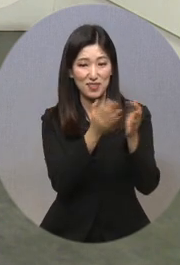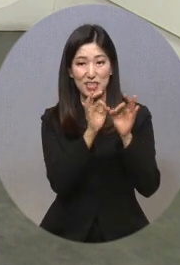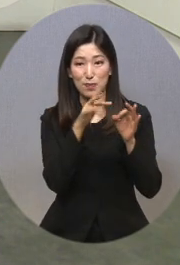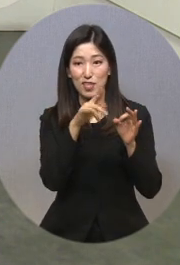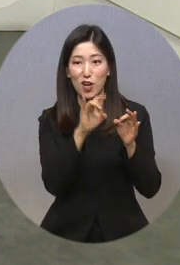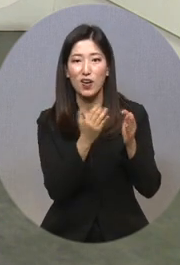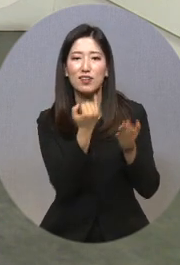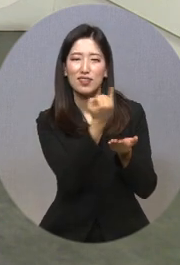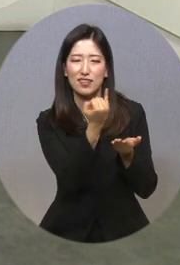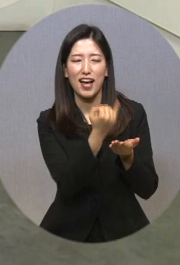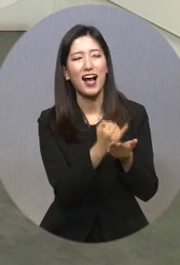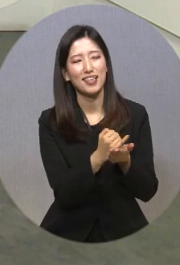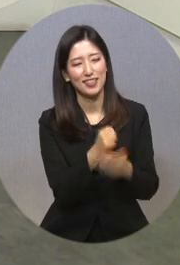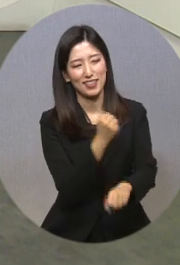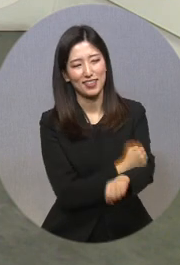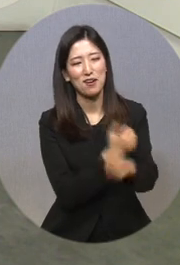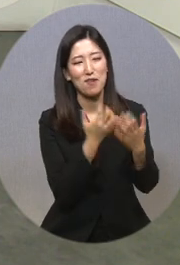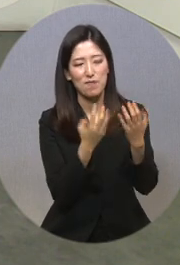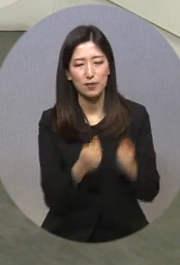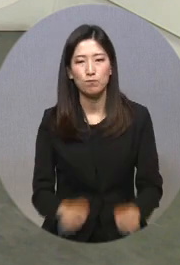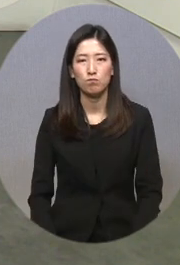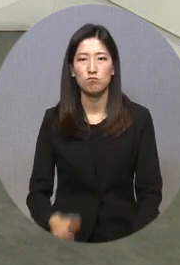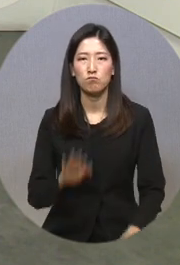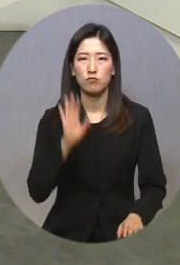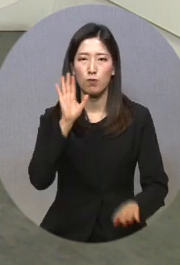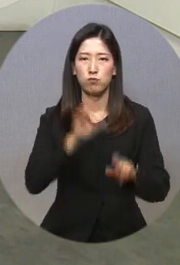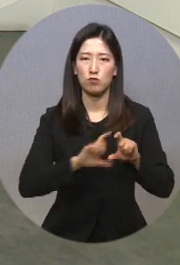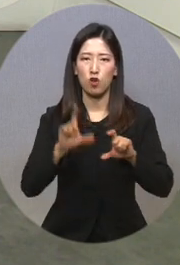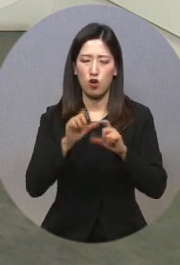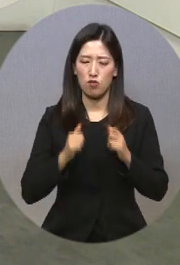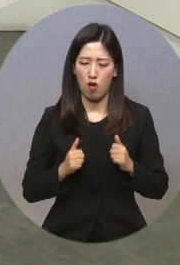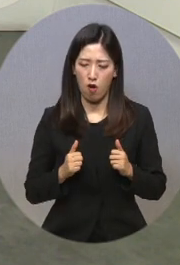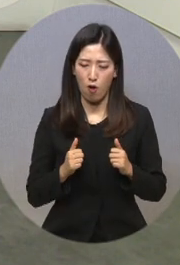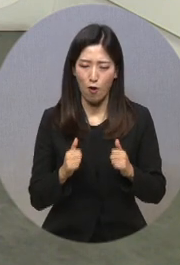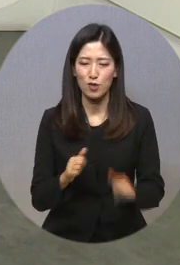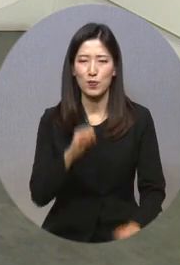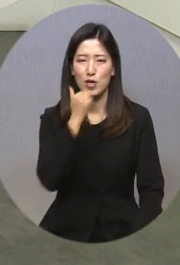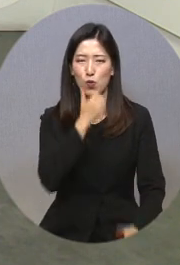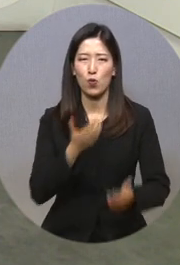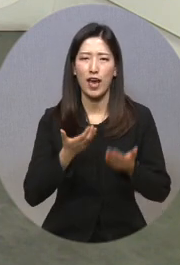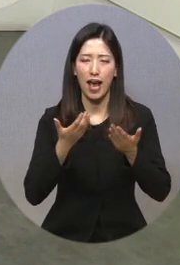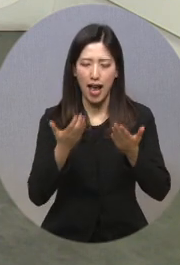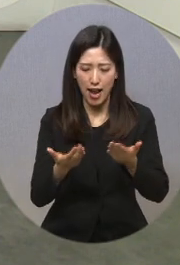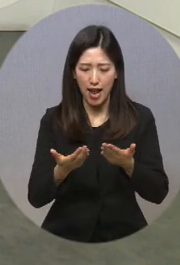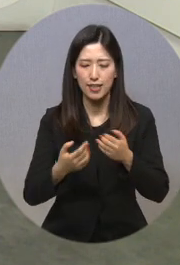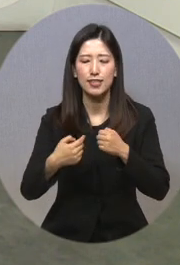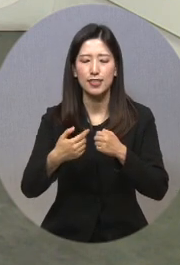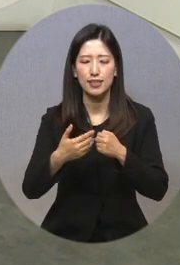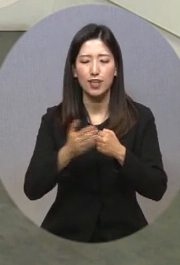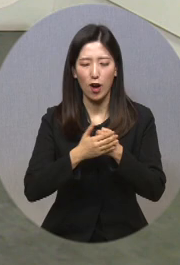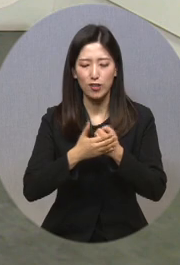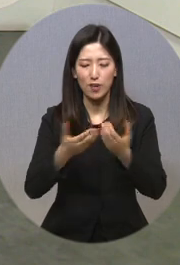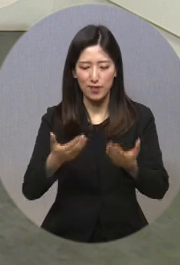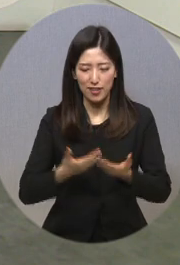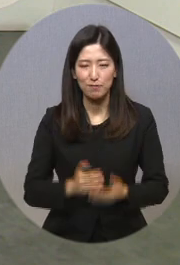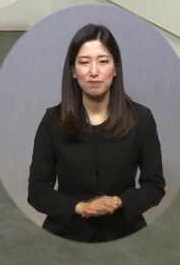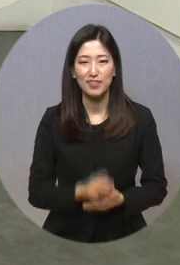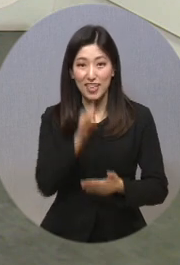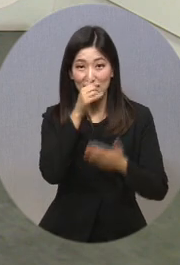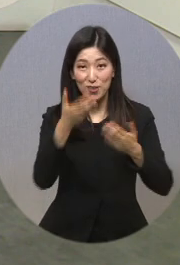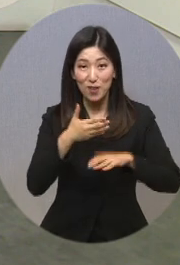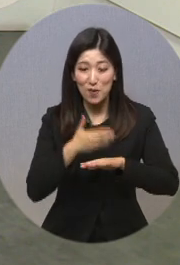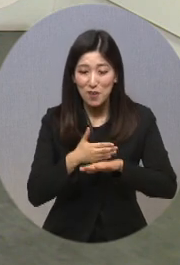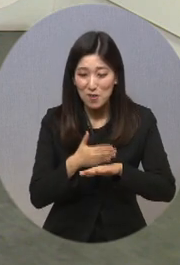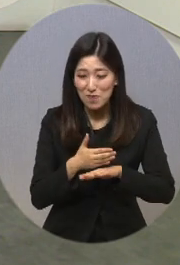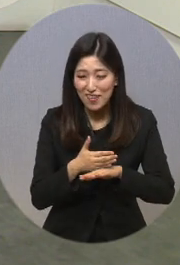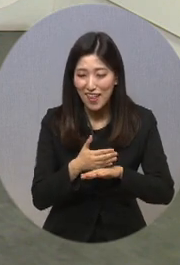또 일주했죠. 앞으로 더 열심히 우리 먹거리를 소개하라는 격려의 의미로 받아들이겠습니다. 상 주셔서